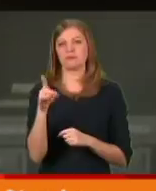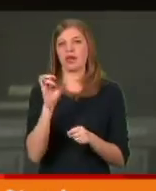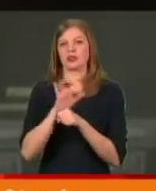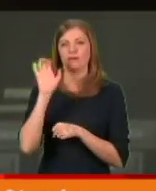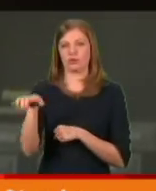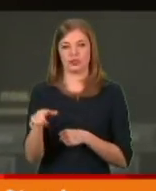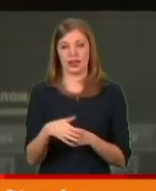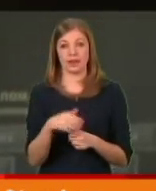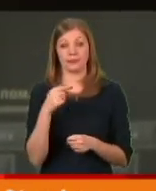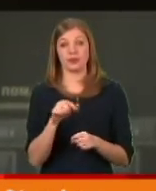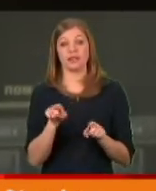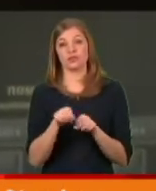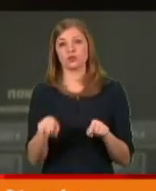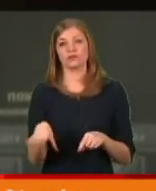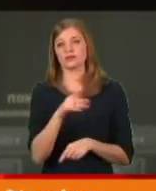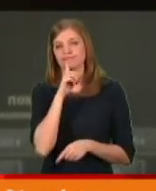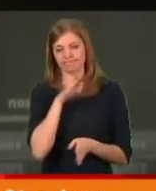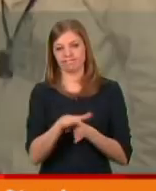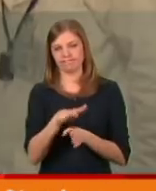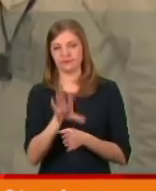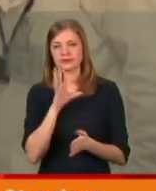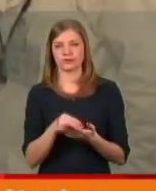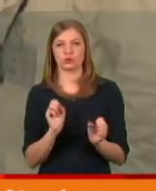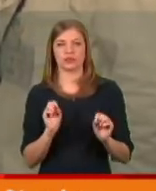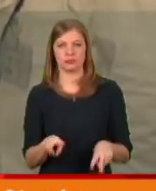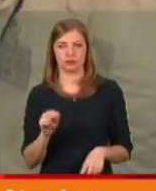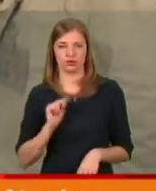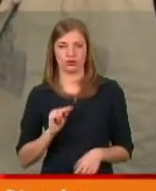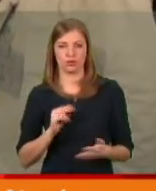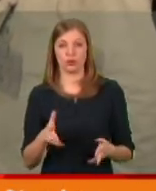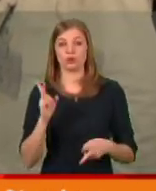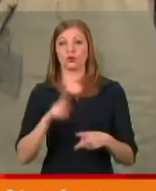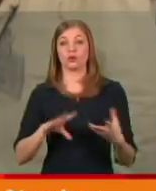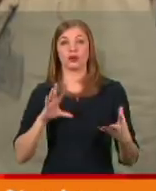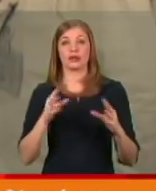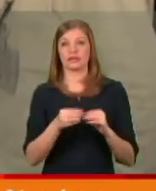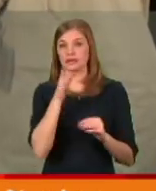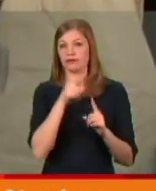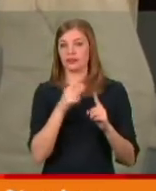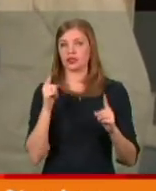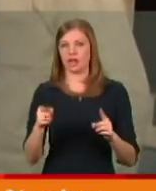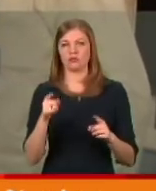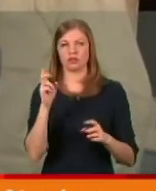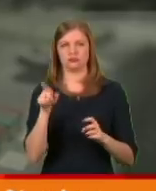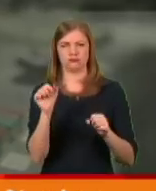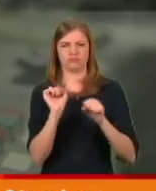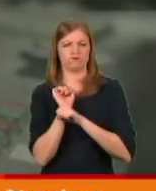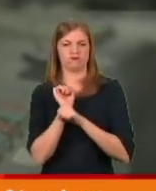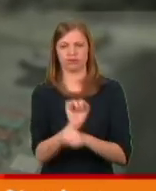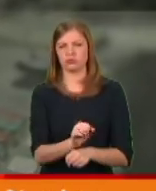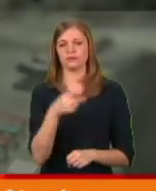посилав. Попри це, тут мовчки виконують свою небезпечну роботу. Кінцевий термін виведення станції з експлуатації